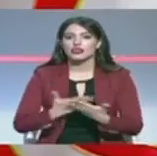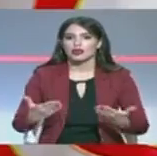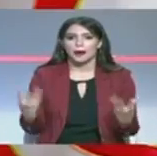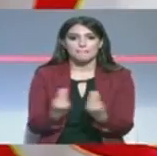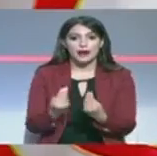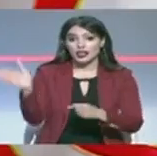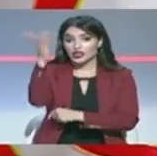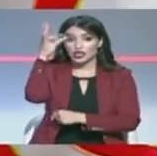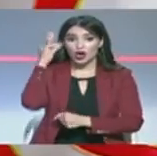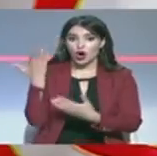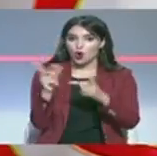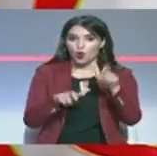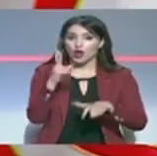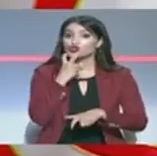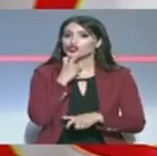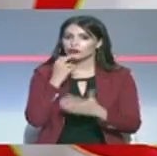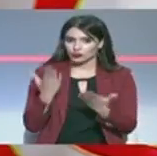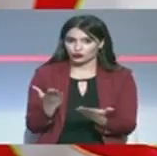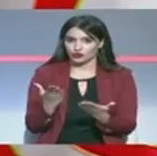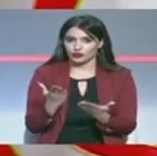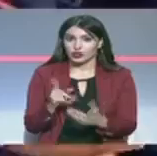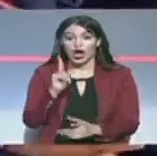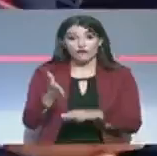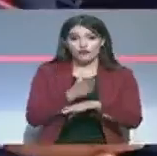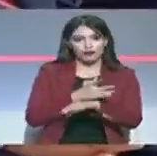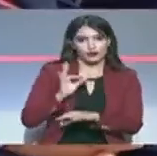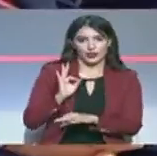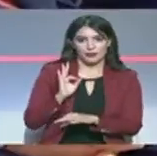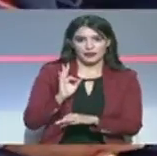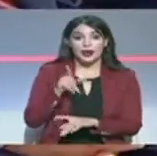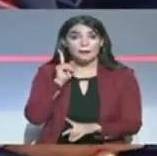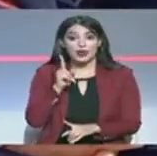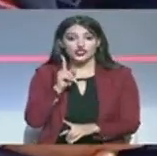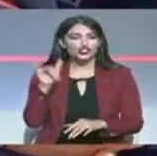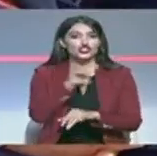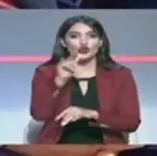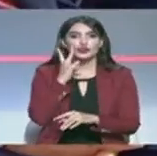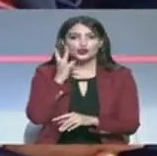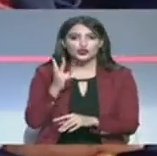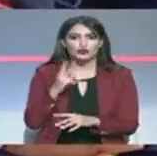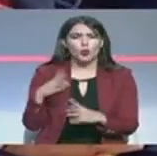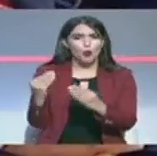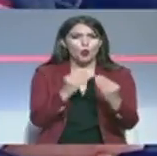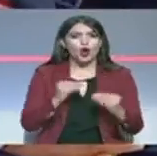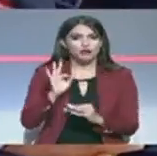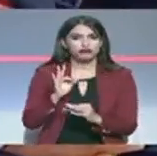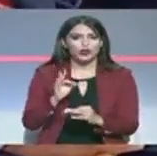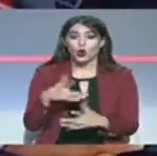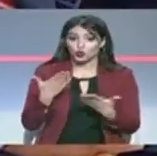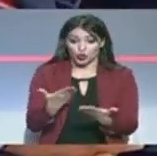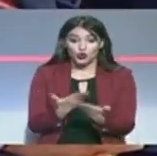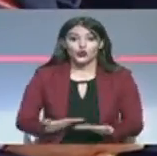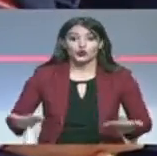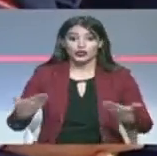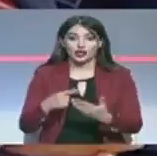بين الدولة ومواطنيها غير مسبوق ولم نره منذ كثير، وكم نحن